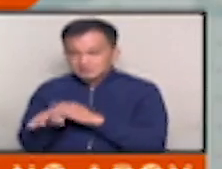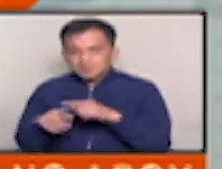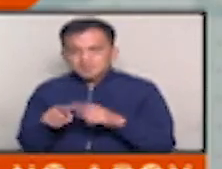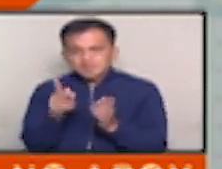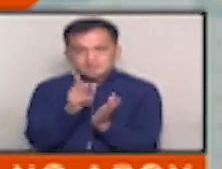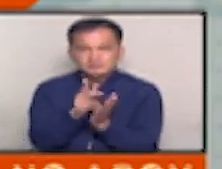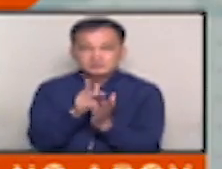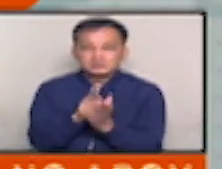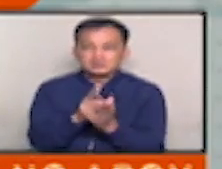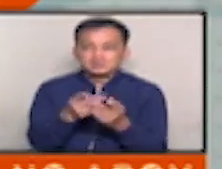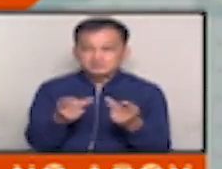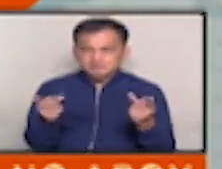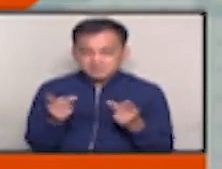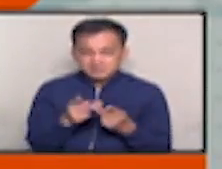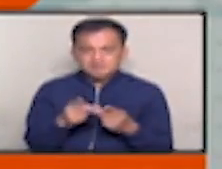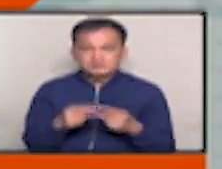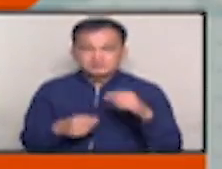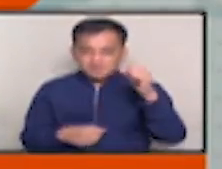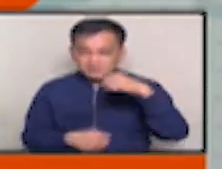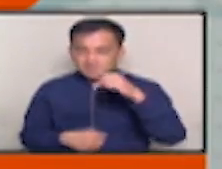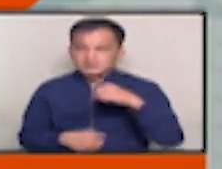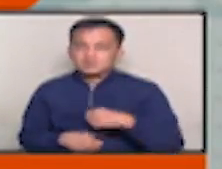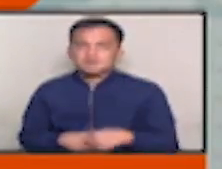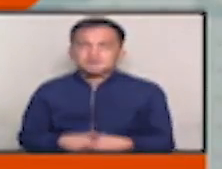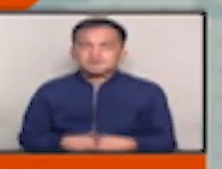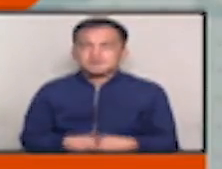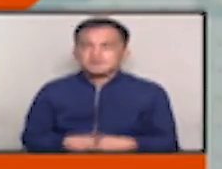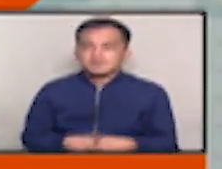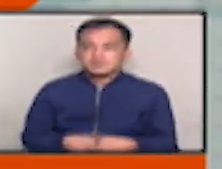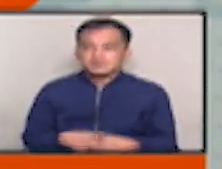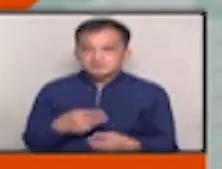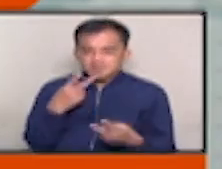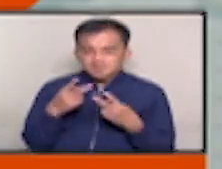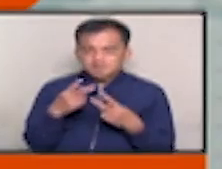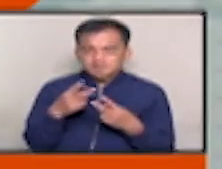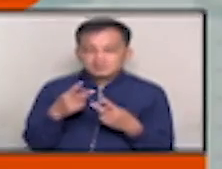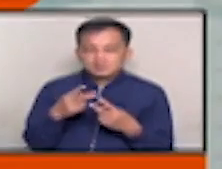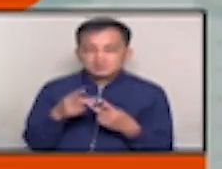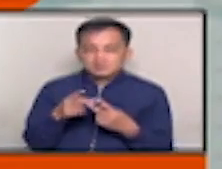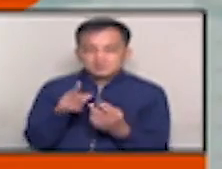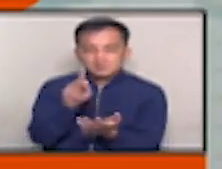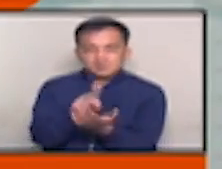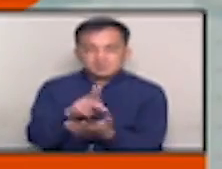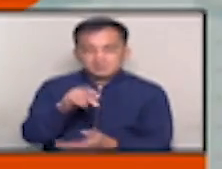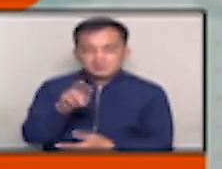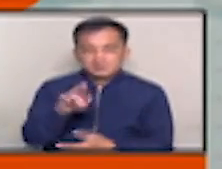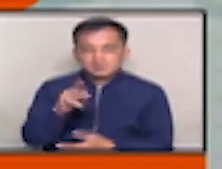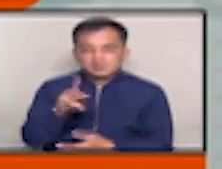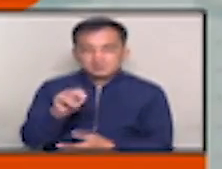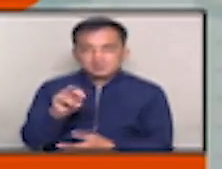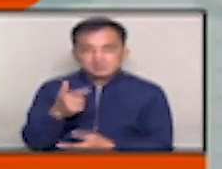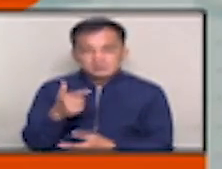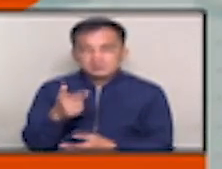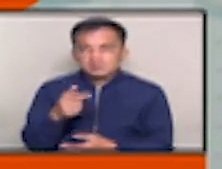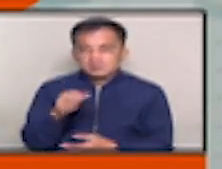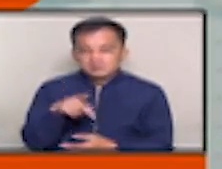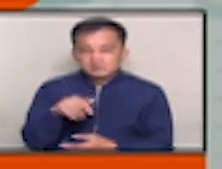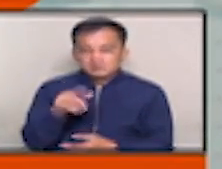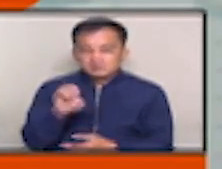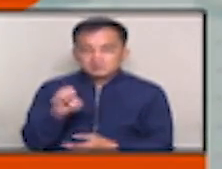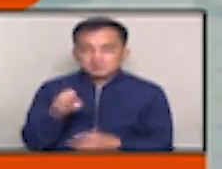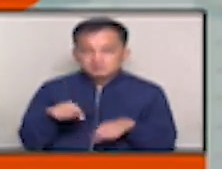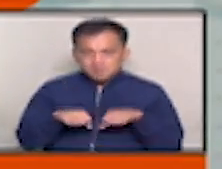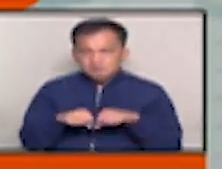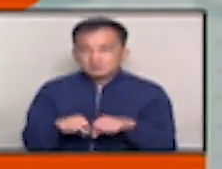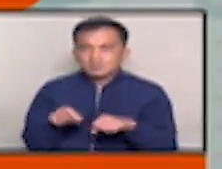parking space, parking lot. Opo. Yung po ang nasa picture nila, nasa parking space po. Pero yung pong kariton po